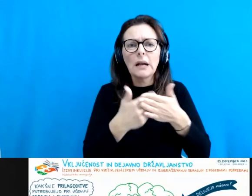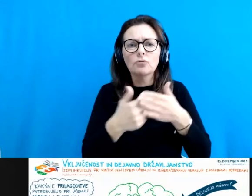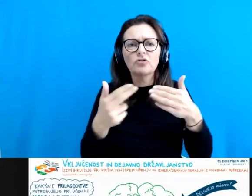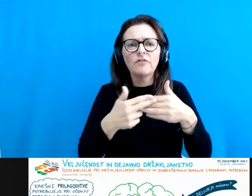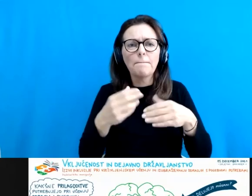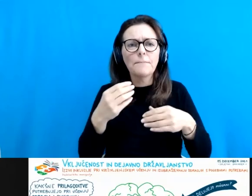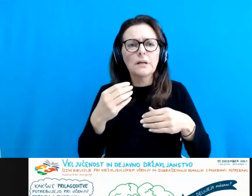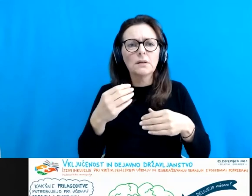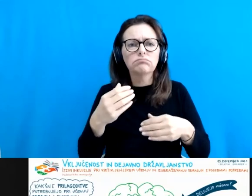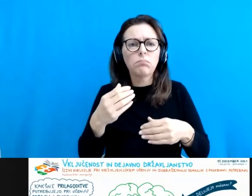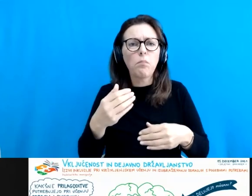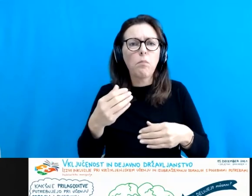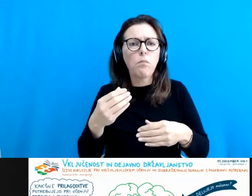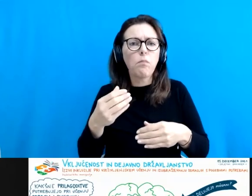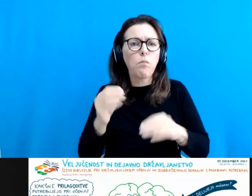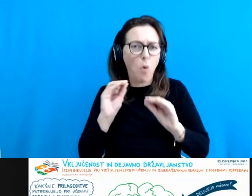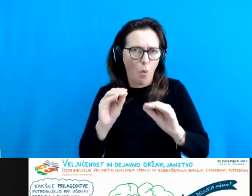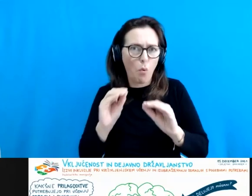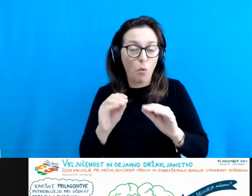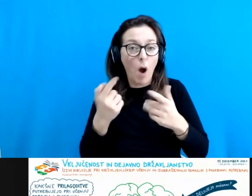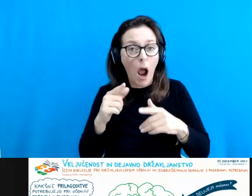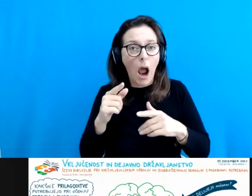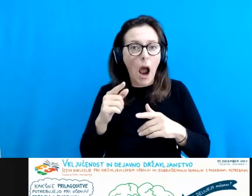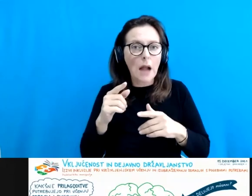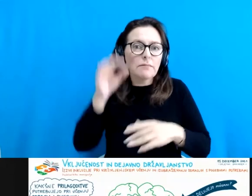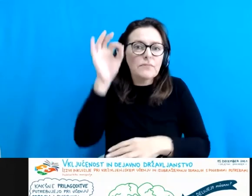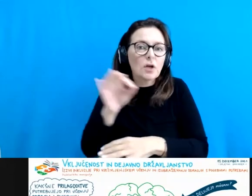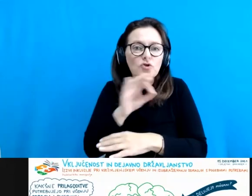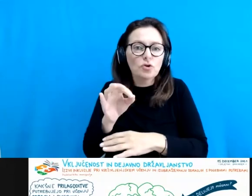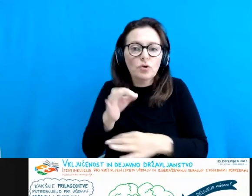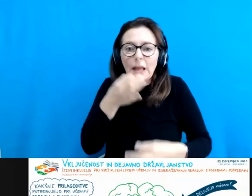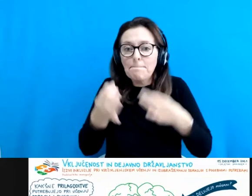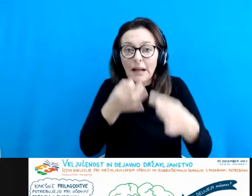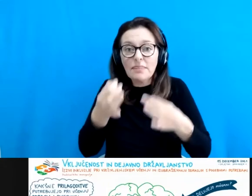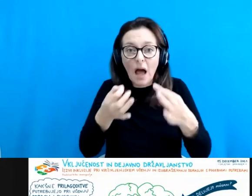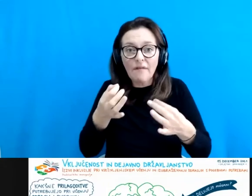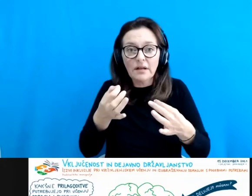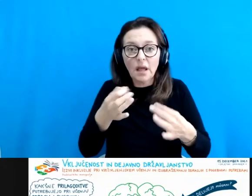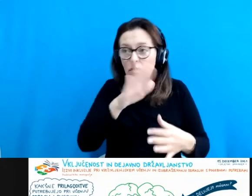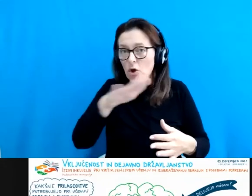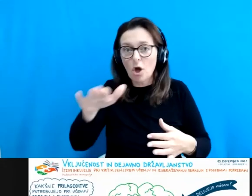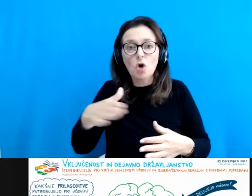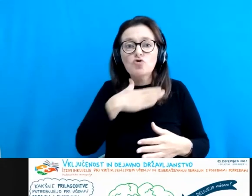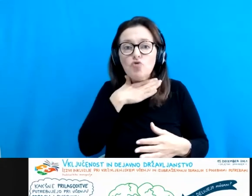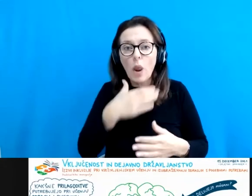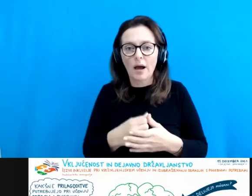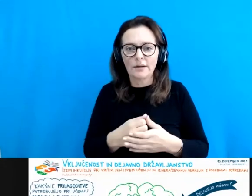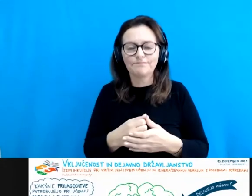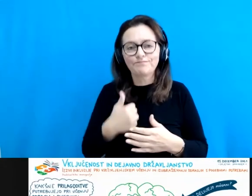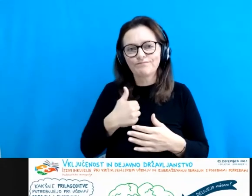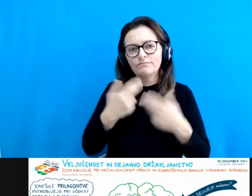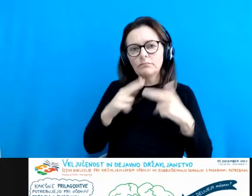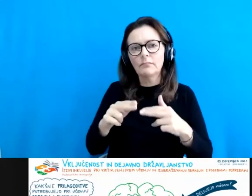kakšna predavanja po šolah? Ne vem, lahko jaz odgovorim, ampak ta monografija je